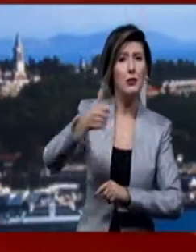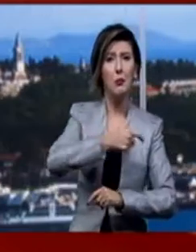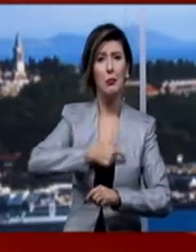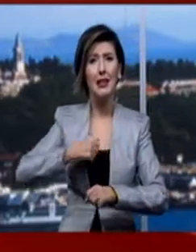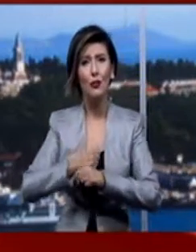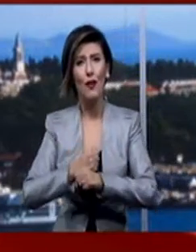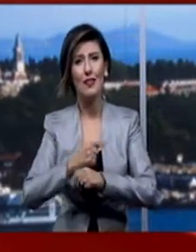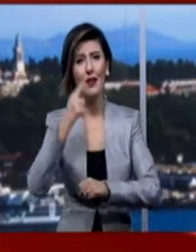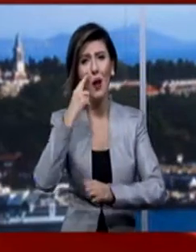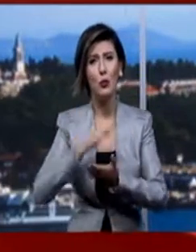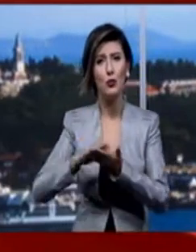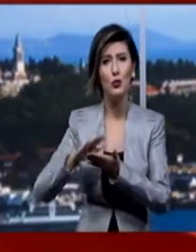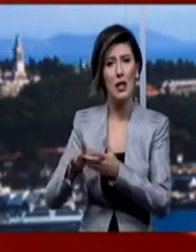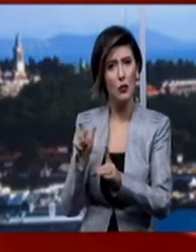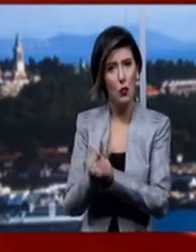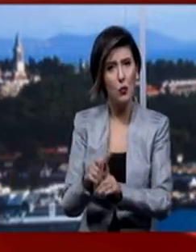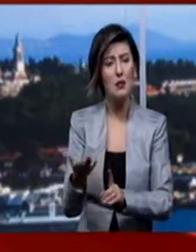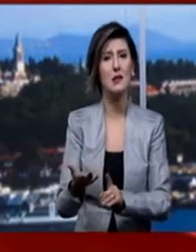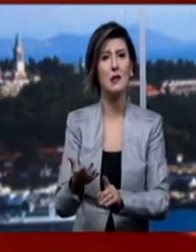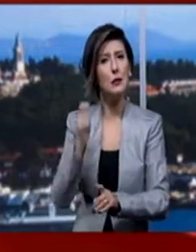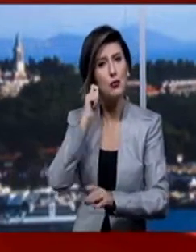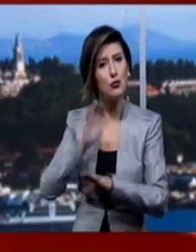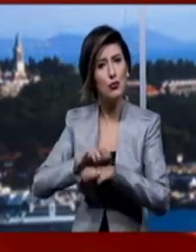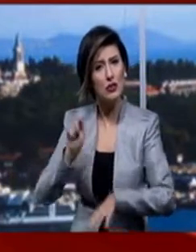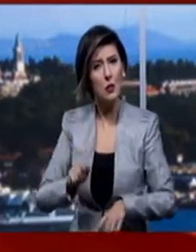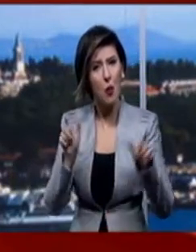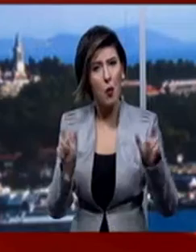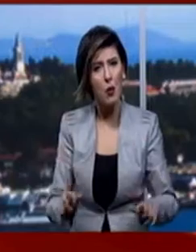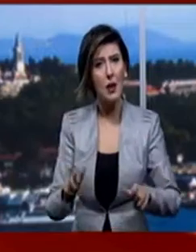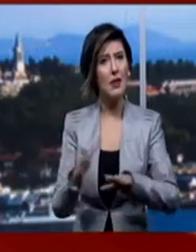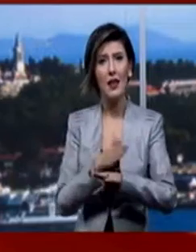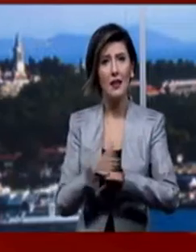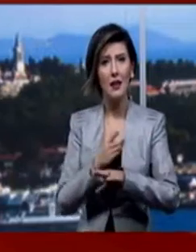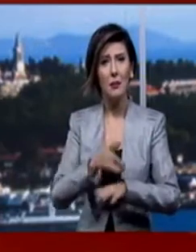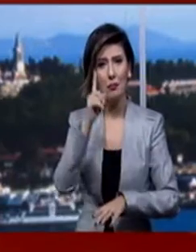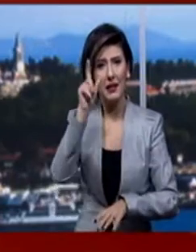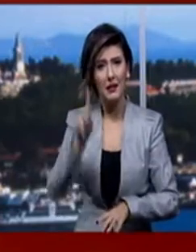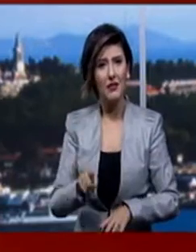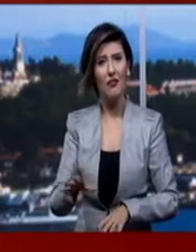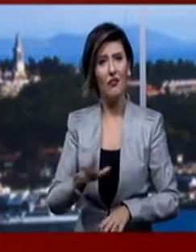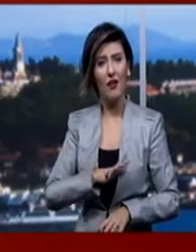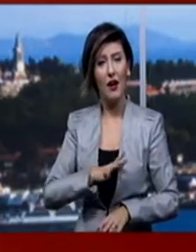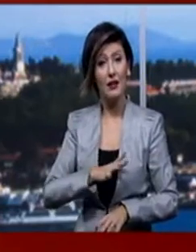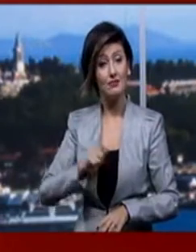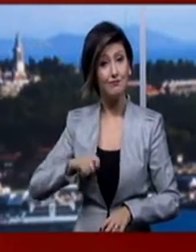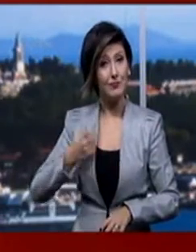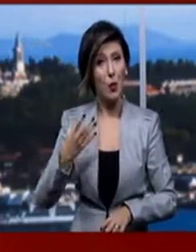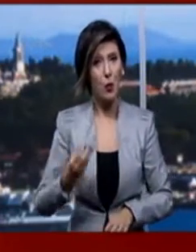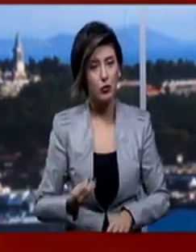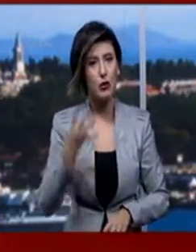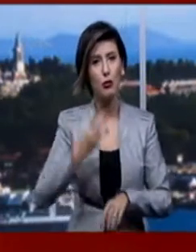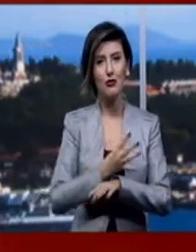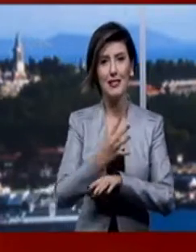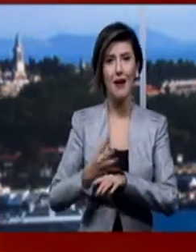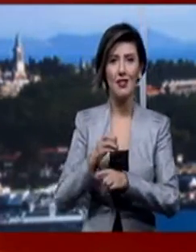milli güvenlik, kamu düzeninin korunması, suç işlenmesinin önlenmesi nedenlerinden birinin varlığına kanaat getirirse 4